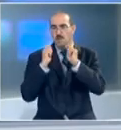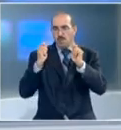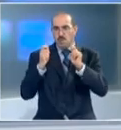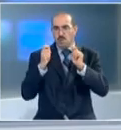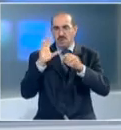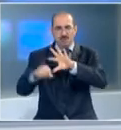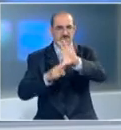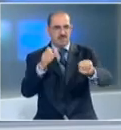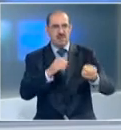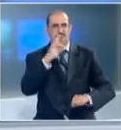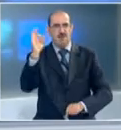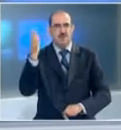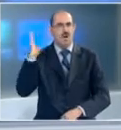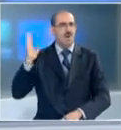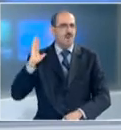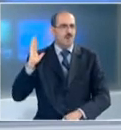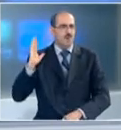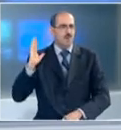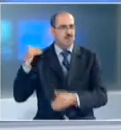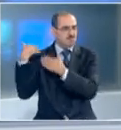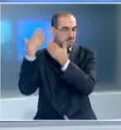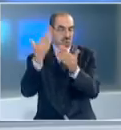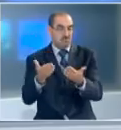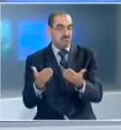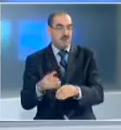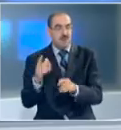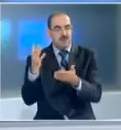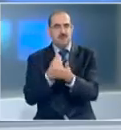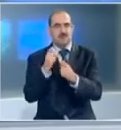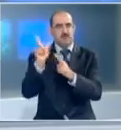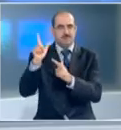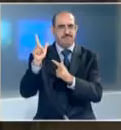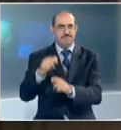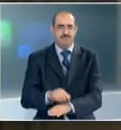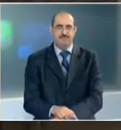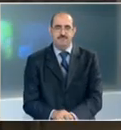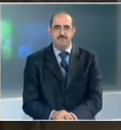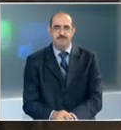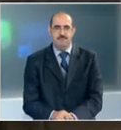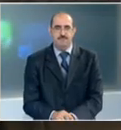الاستعمارية الفرنسية في الجزائر منذ الاحتلال وإلى غاية الاستقلال. بالمهدي بالمهل.